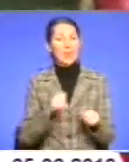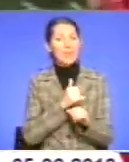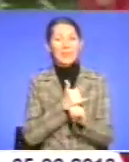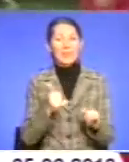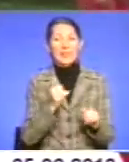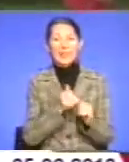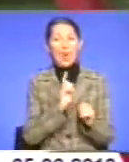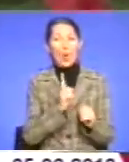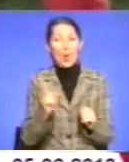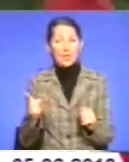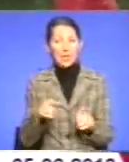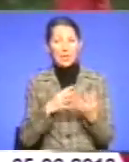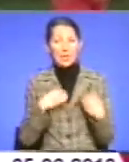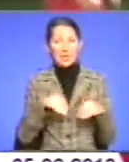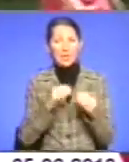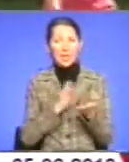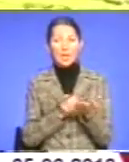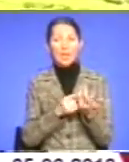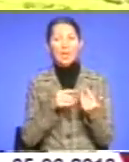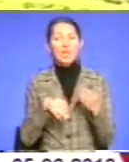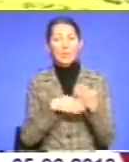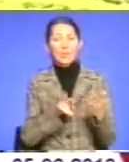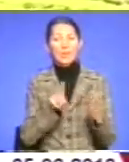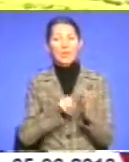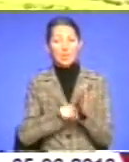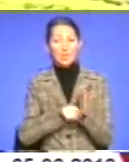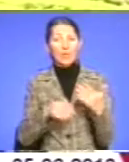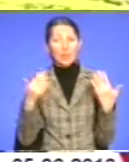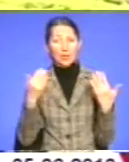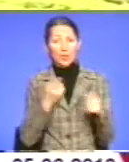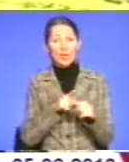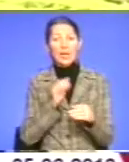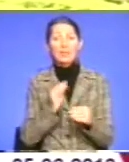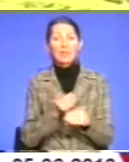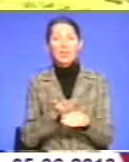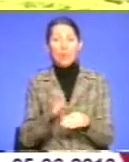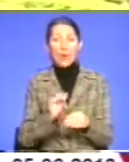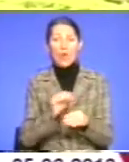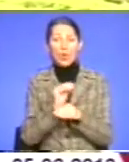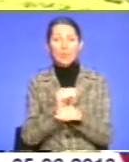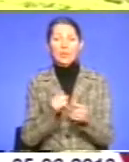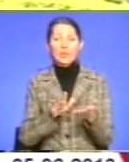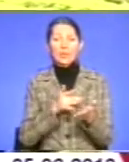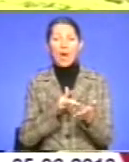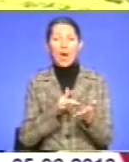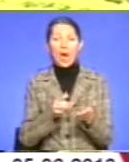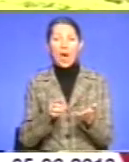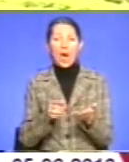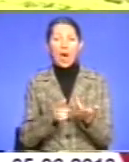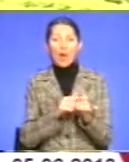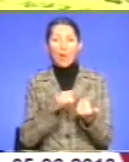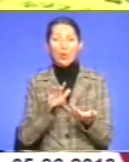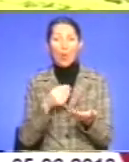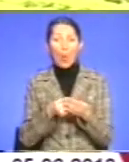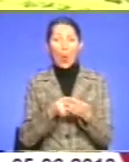Є кілька способів, як її здешевити. Це часткова доплата за рахунок коштів фонду соціального страхування, яка